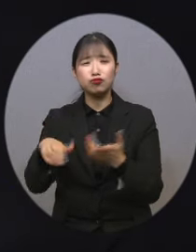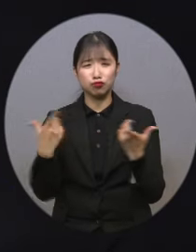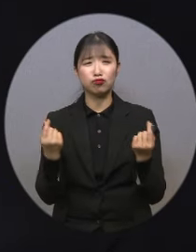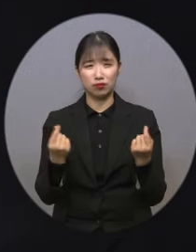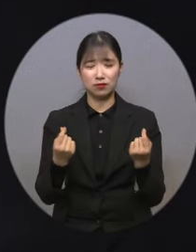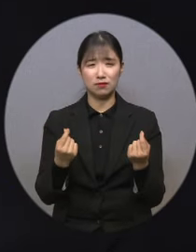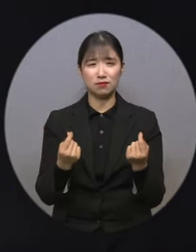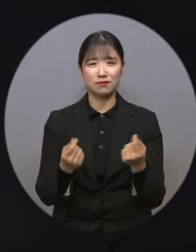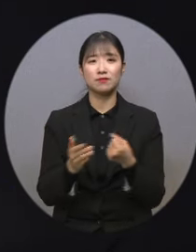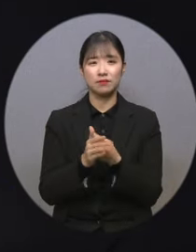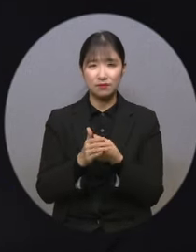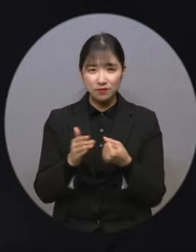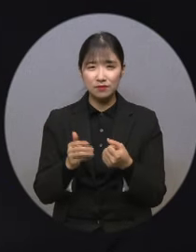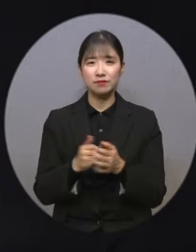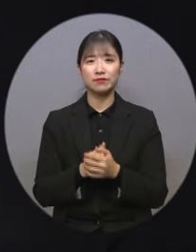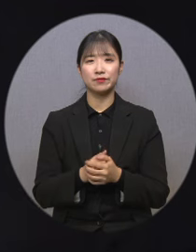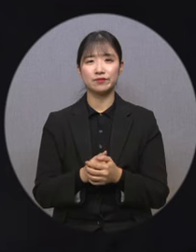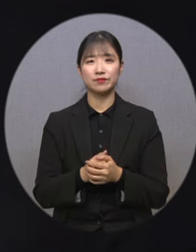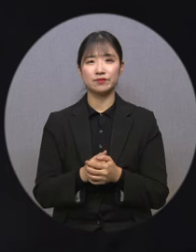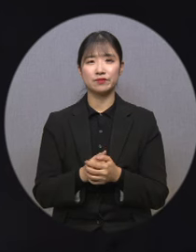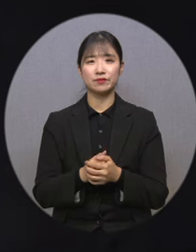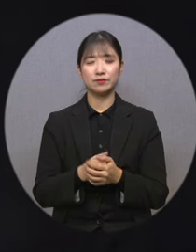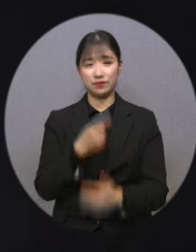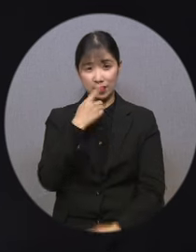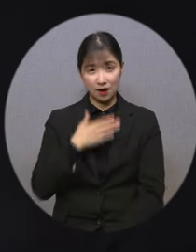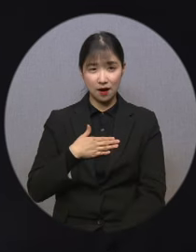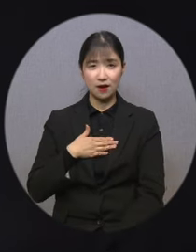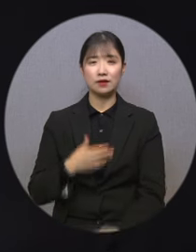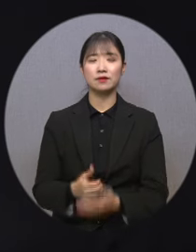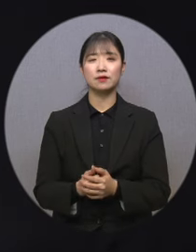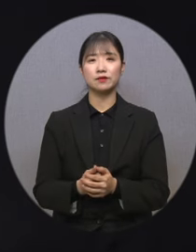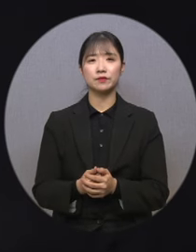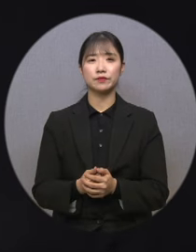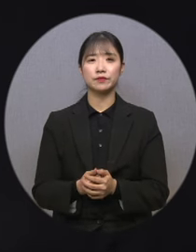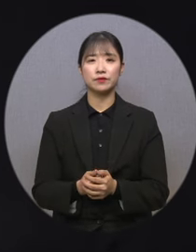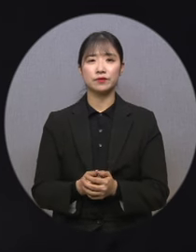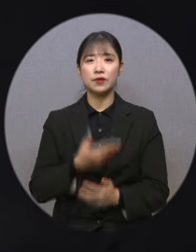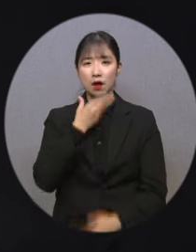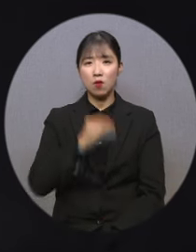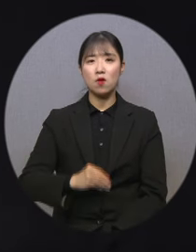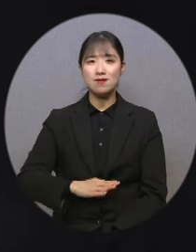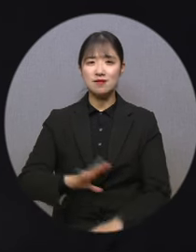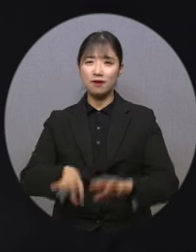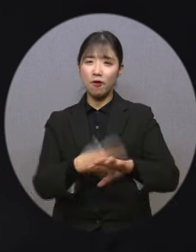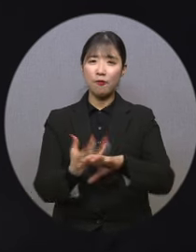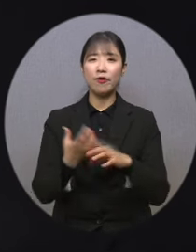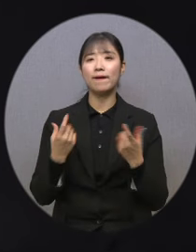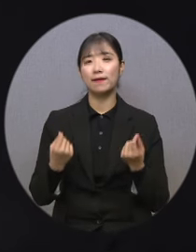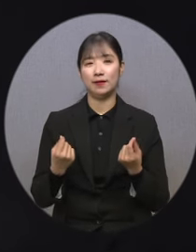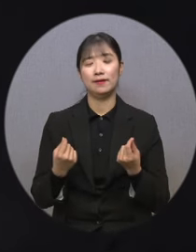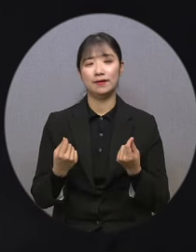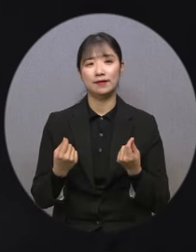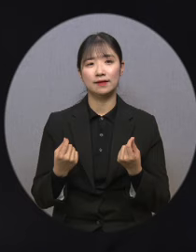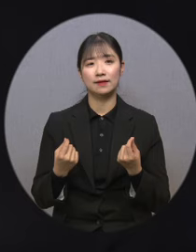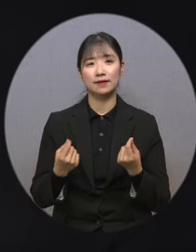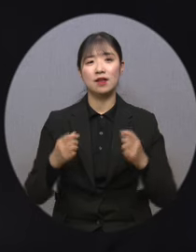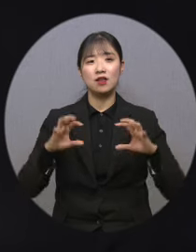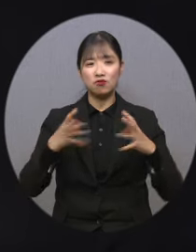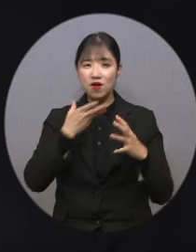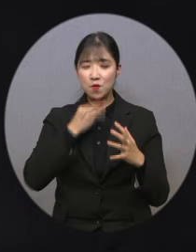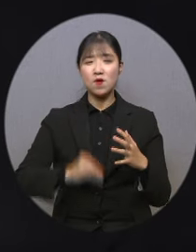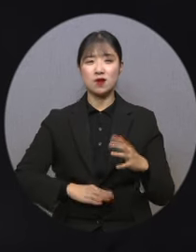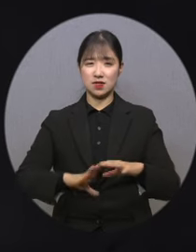똑같아요 예 여기서 저는 으 복지의 혁명이다 국가 복지